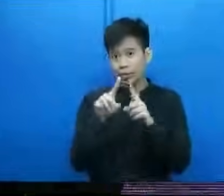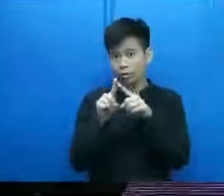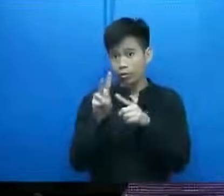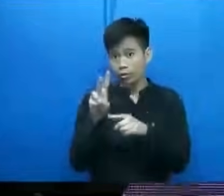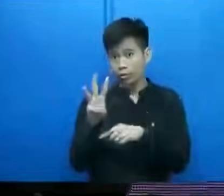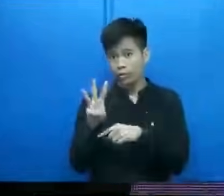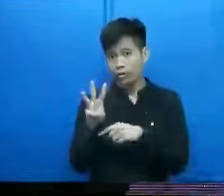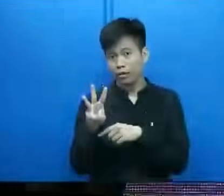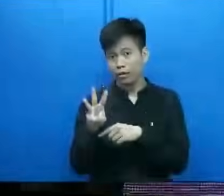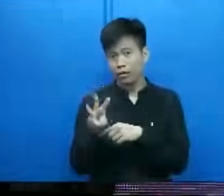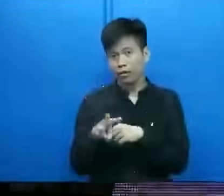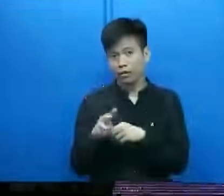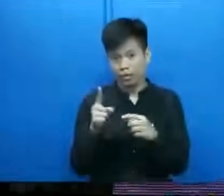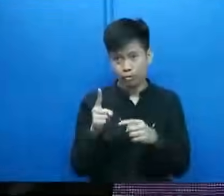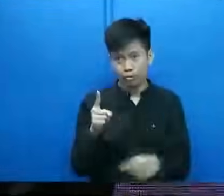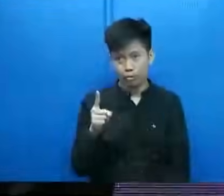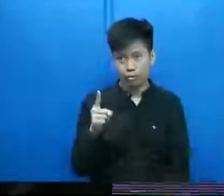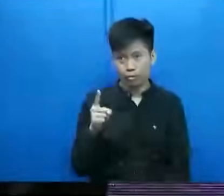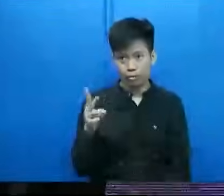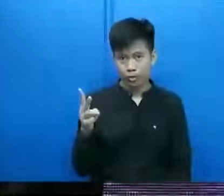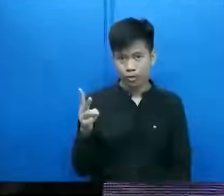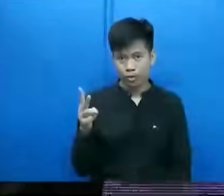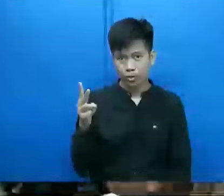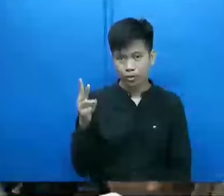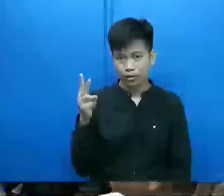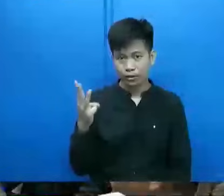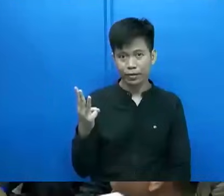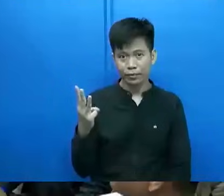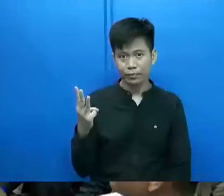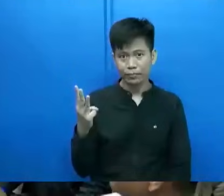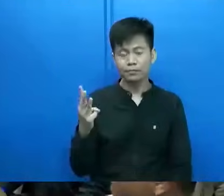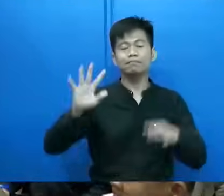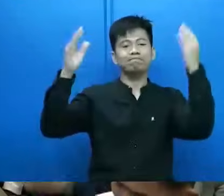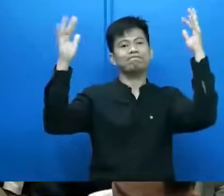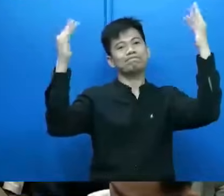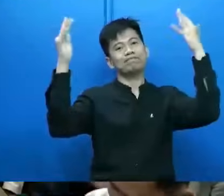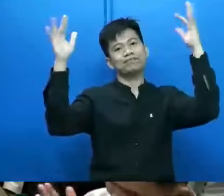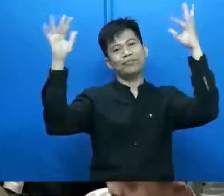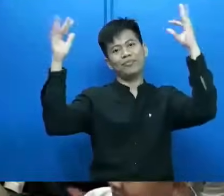2, 3. 1, 2, 3.